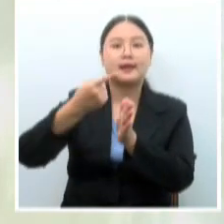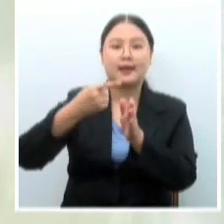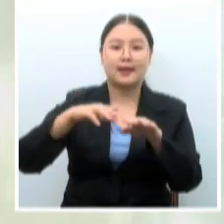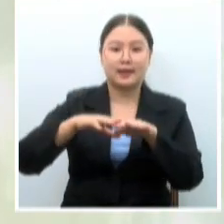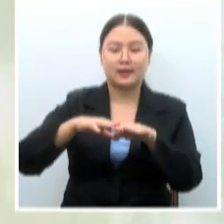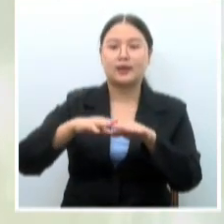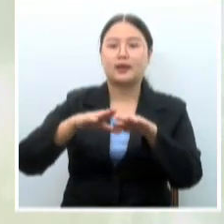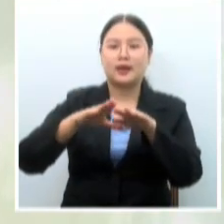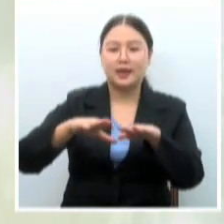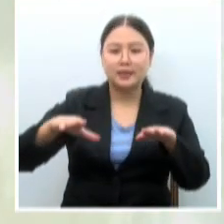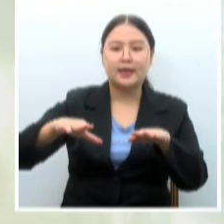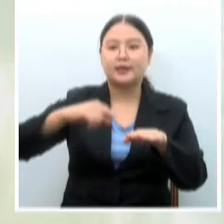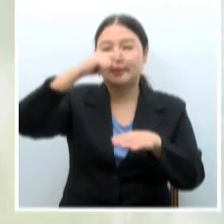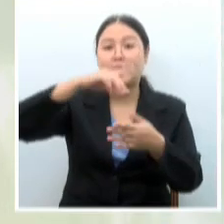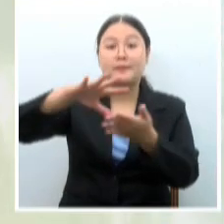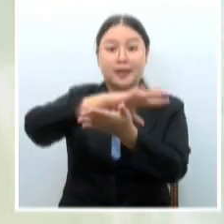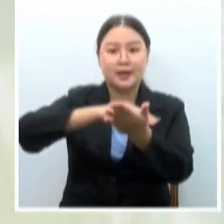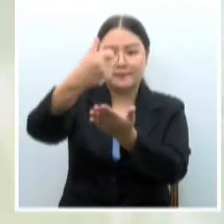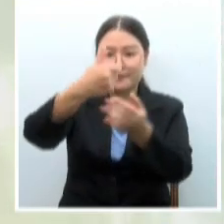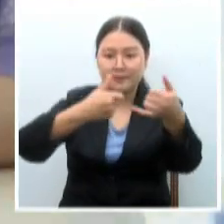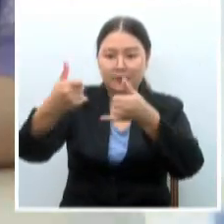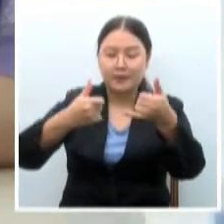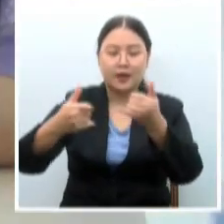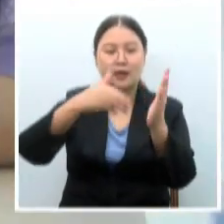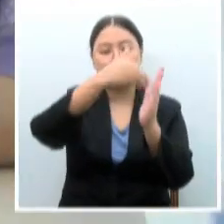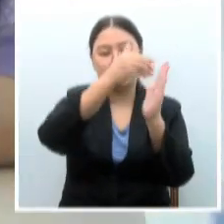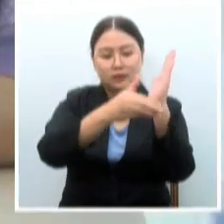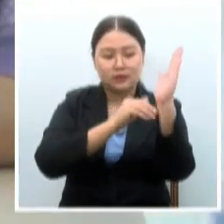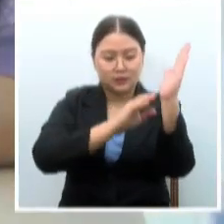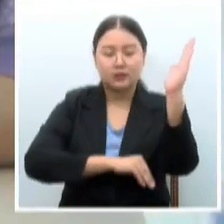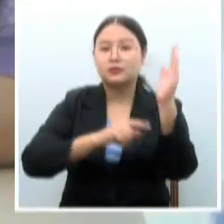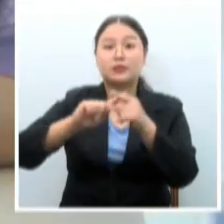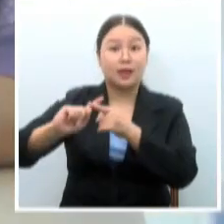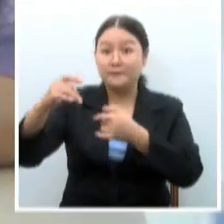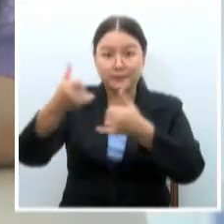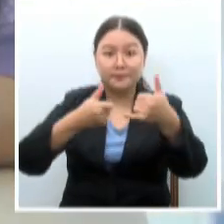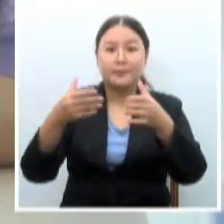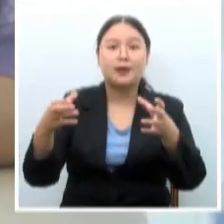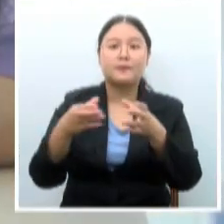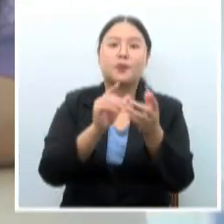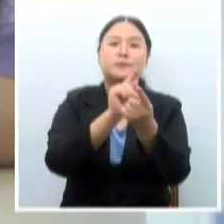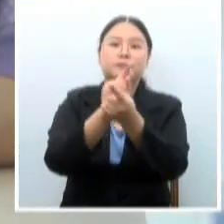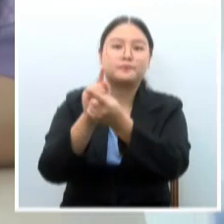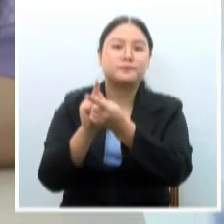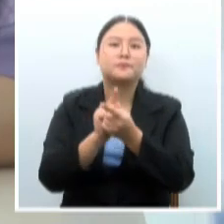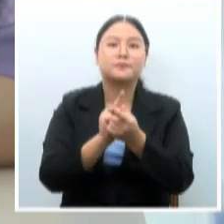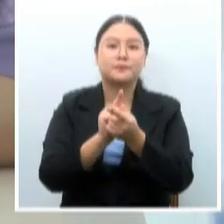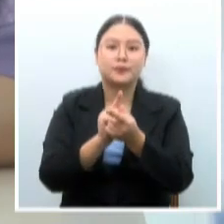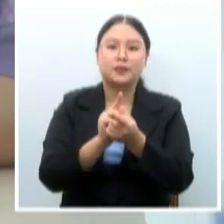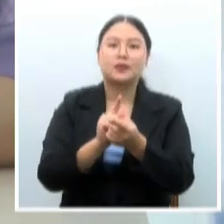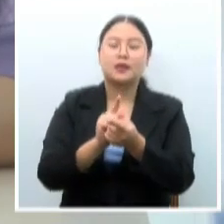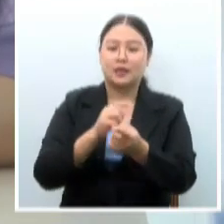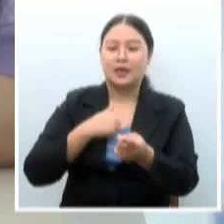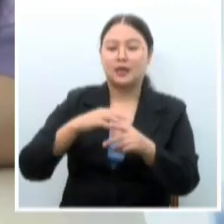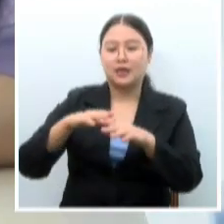ากทั่วประเทศได้มาเจอกันจากทั่วประเทศทั้ง4ภาคนะครับเป็นโอกาสที่ดีมากนะครับที่เด็กได้มาเจอกันนอกจากเรื่องดนตรีแล้วเด็กก็ได้สังคมดน